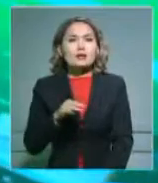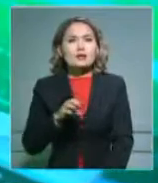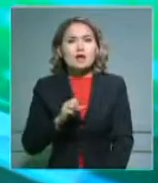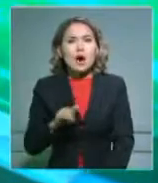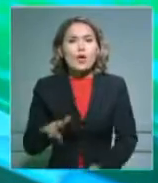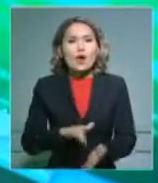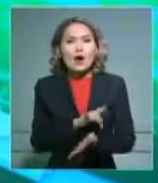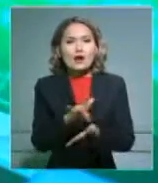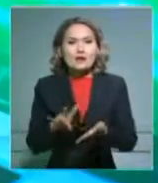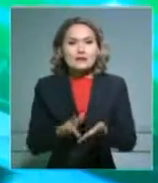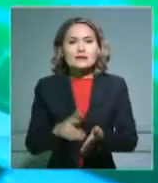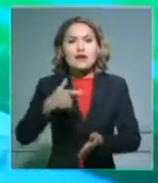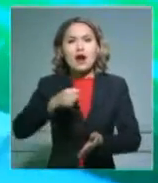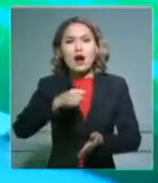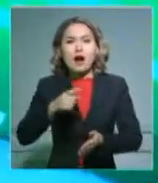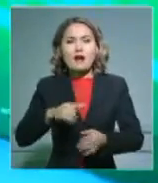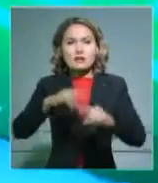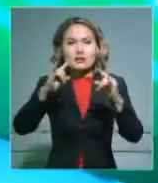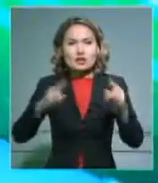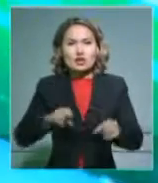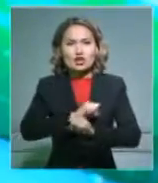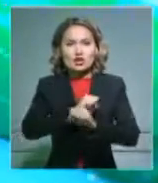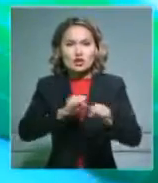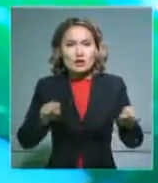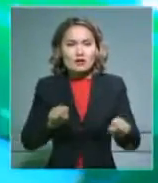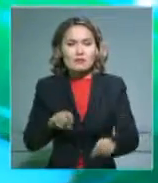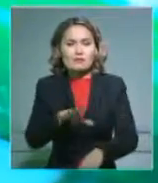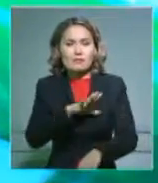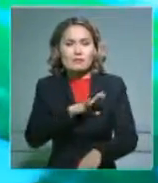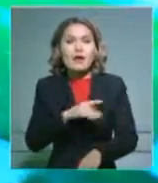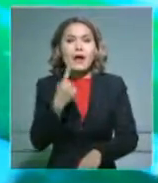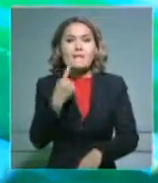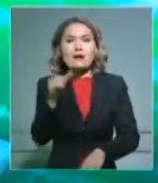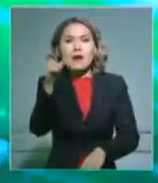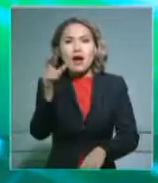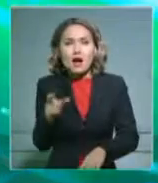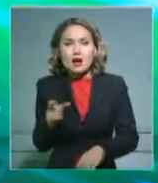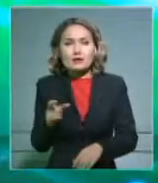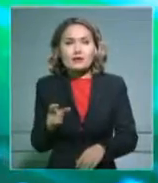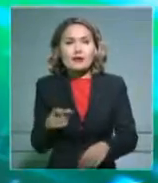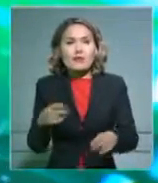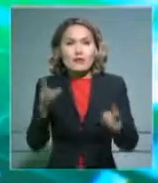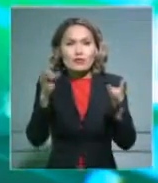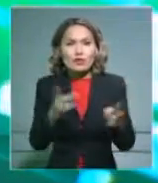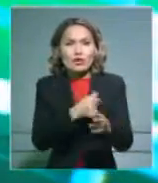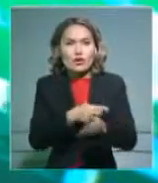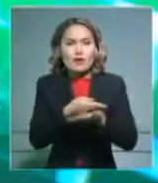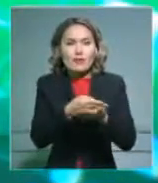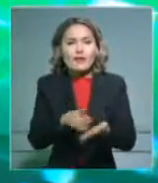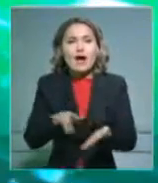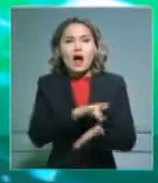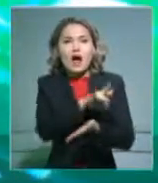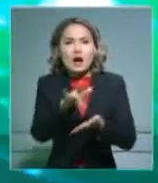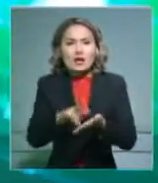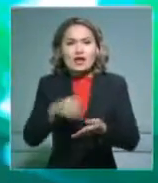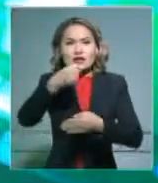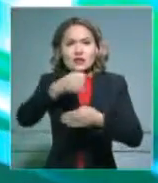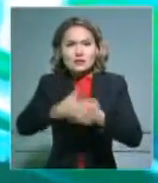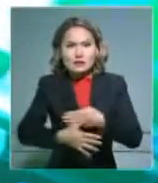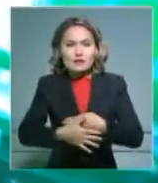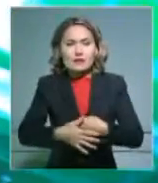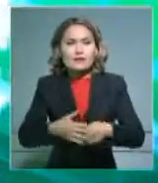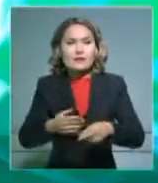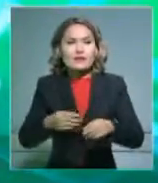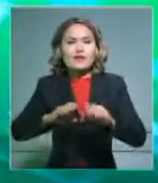Ақтауда ауаға таралған газдың кесірінен жарылыс болып, бір адам ауыр жарақаттанды. Оқыс жағдай бүгін таңертең қаладағы сауда орындарының бірінде